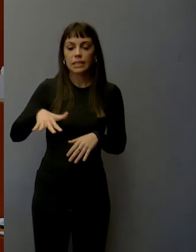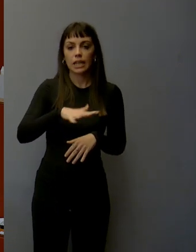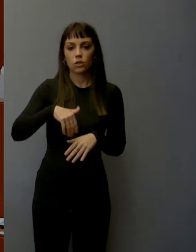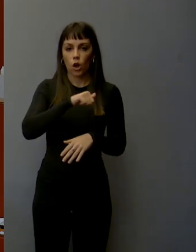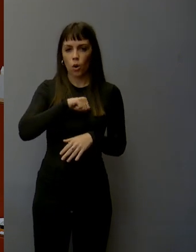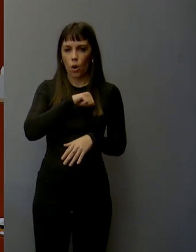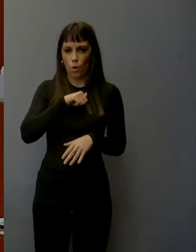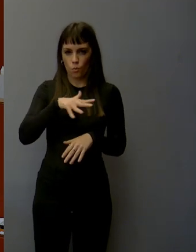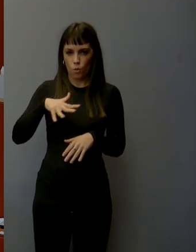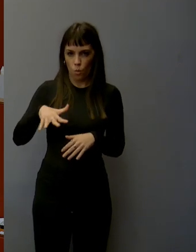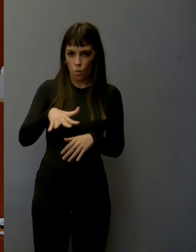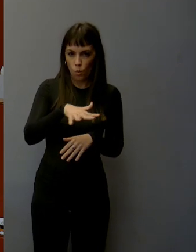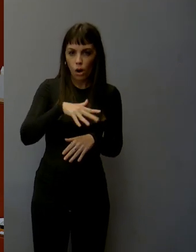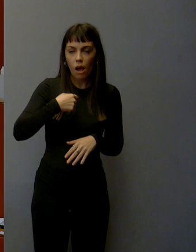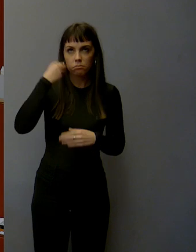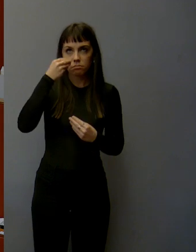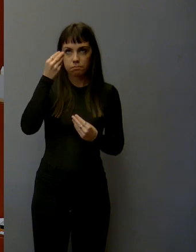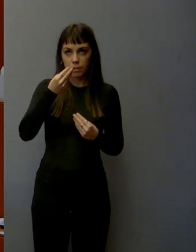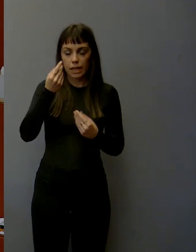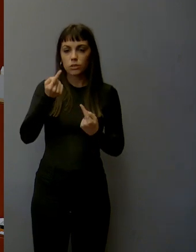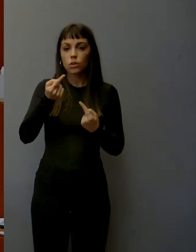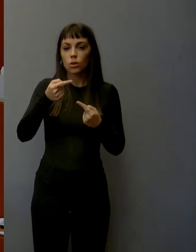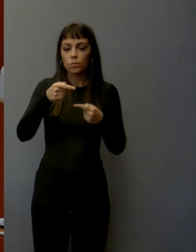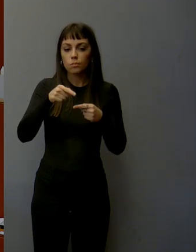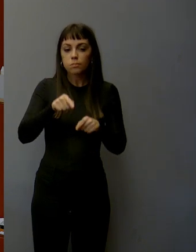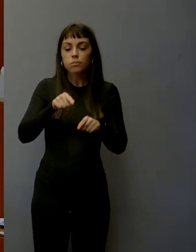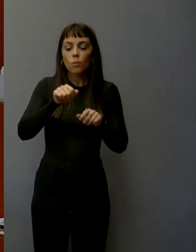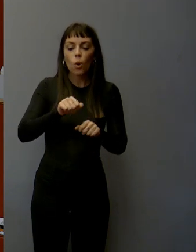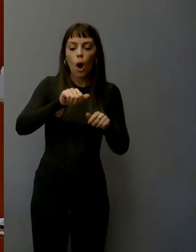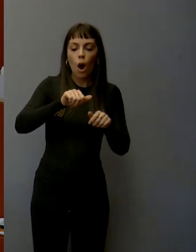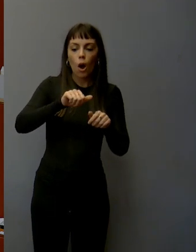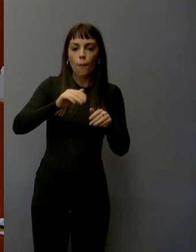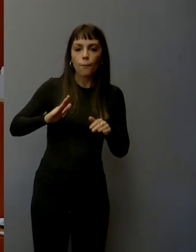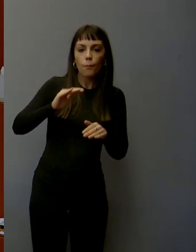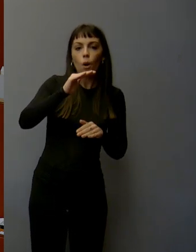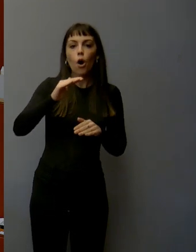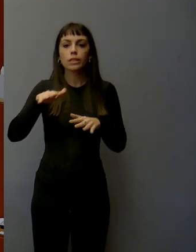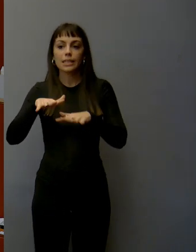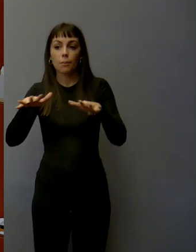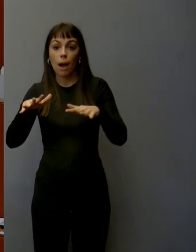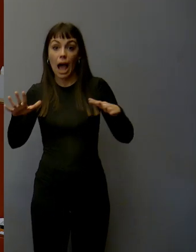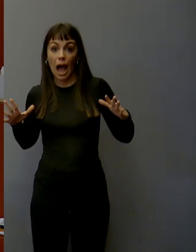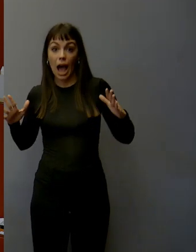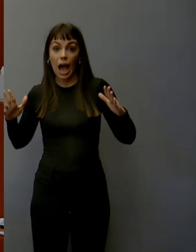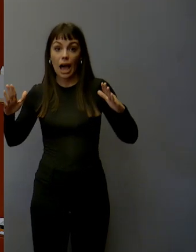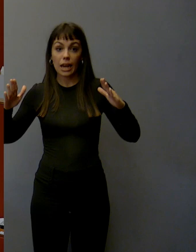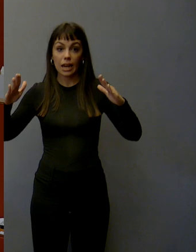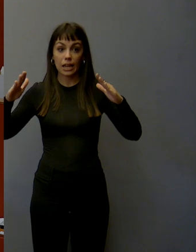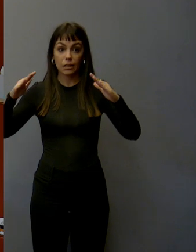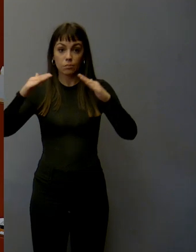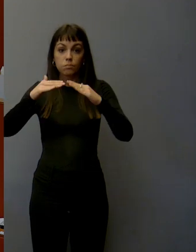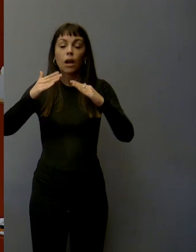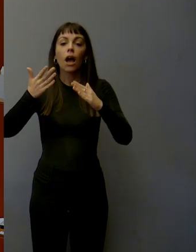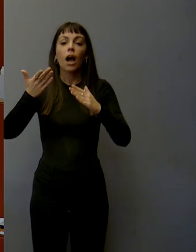un territorio e ha la possibilità di collegare mari e monti ma soprattutto noi lo possiamo fare in ambito sportivo e